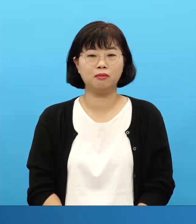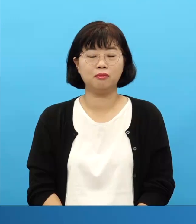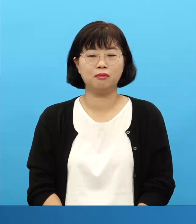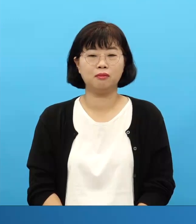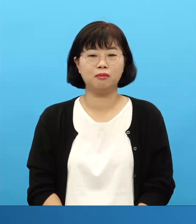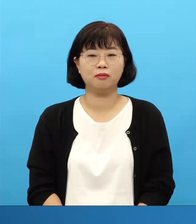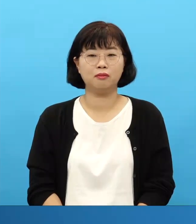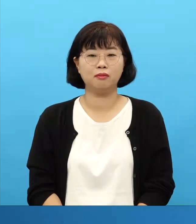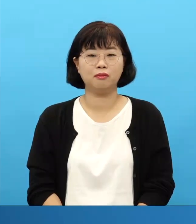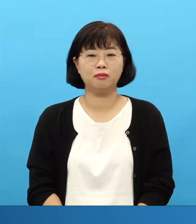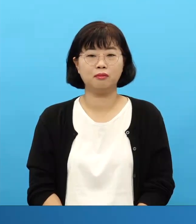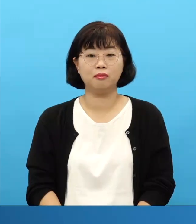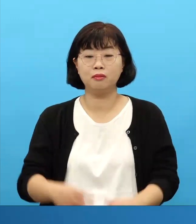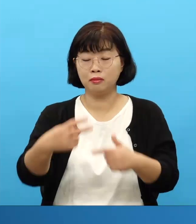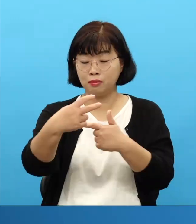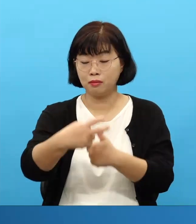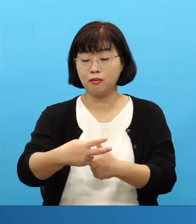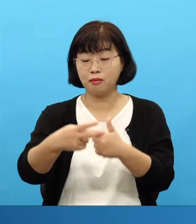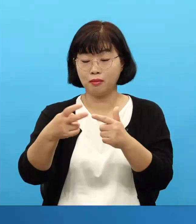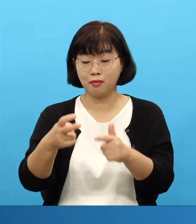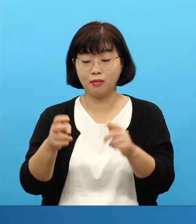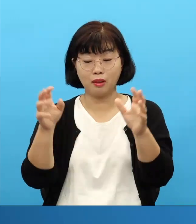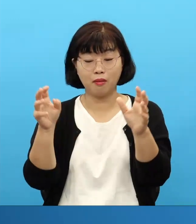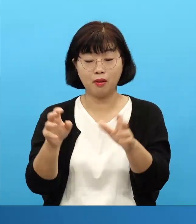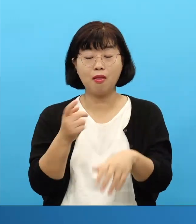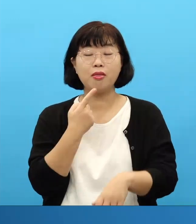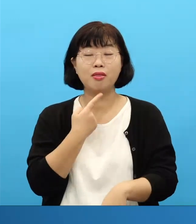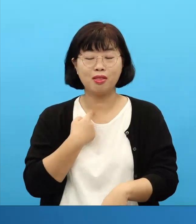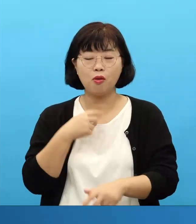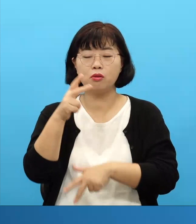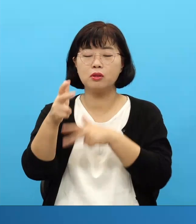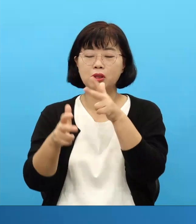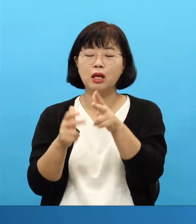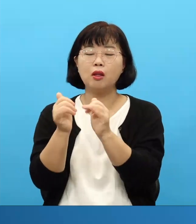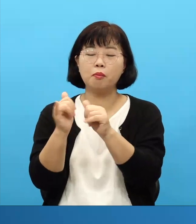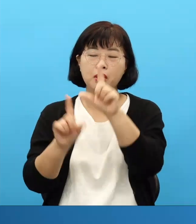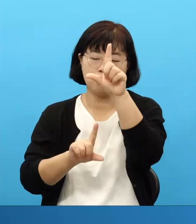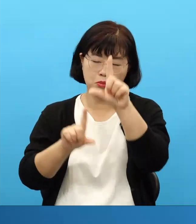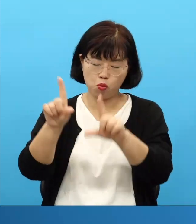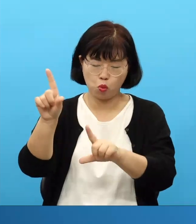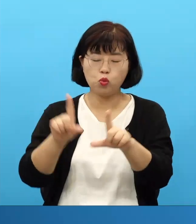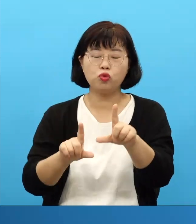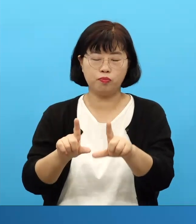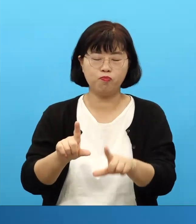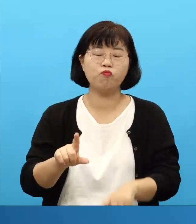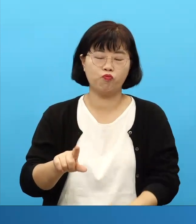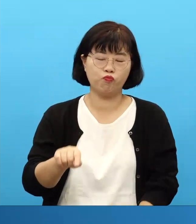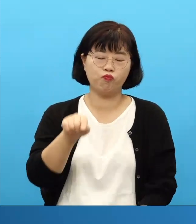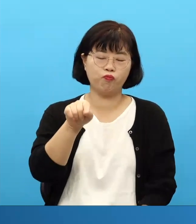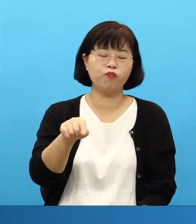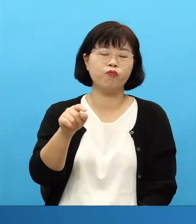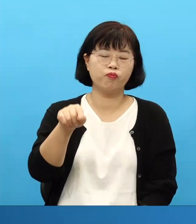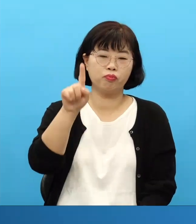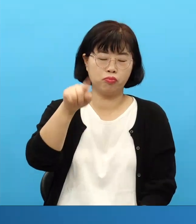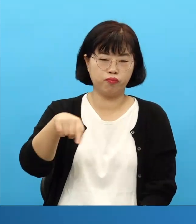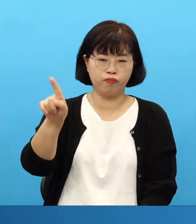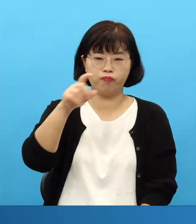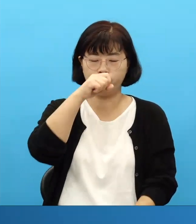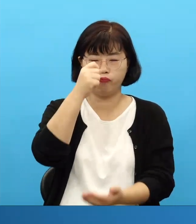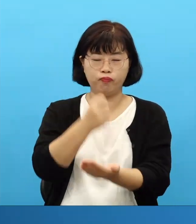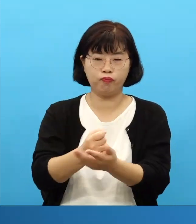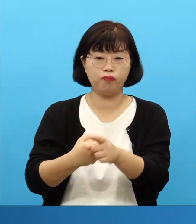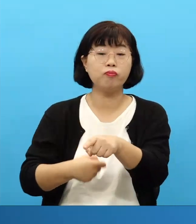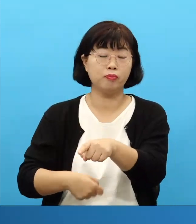산업인들이 답입니다. And so I'm not talking about what's right or what's wrong here. I'm saying the people who participate in Mark's upper room, that is the answer.